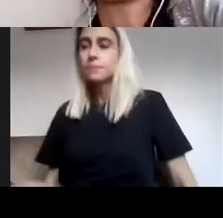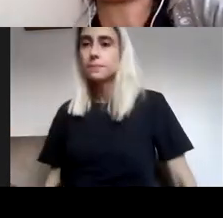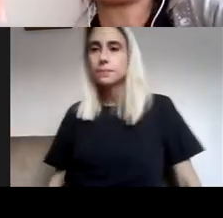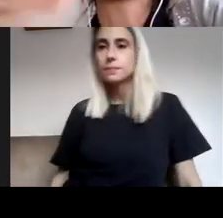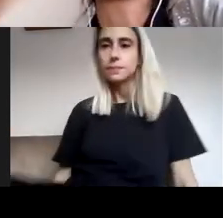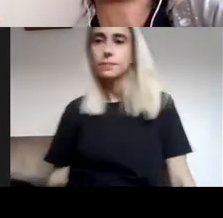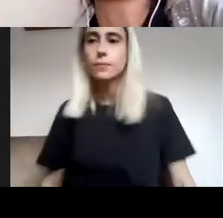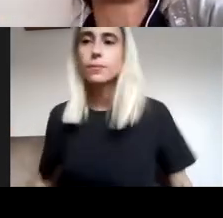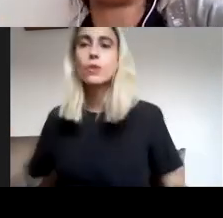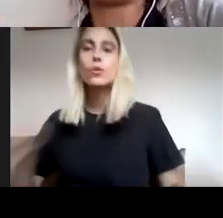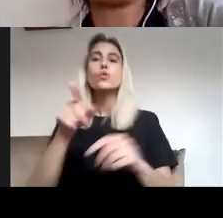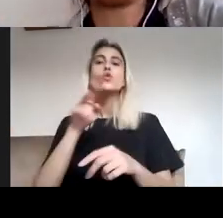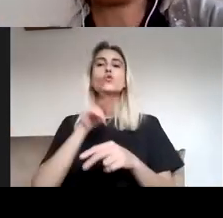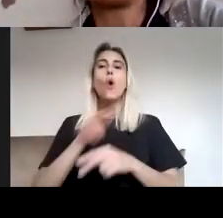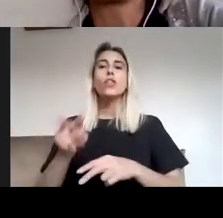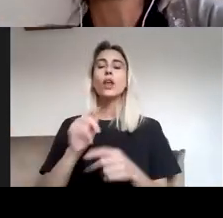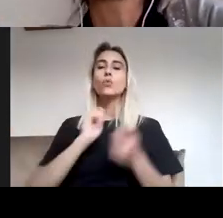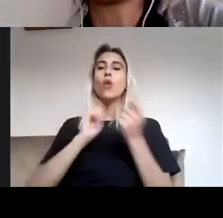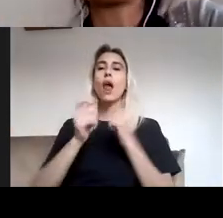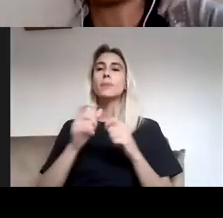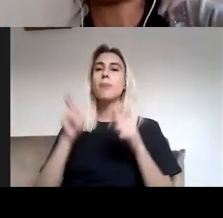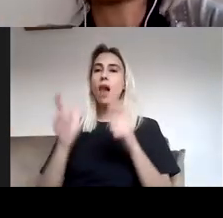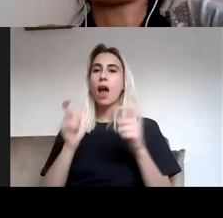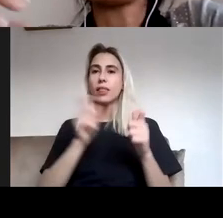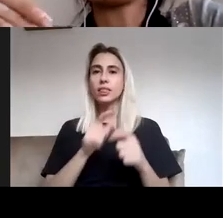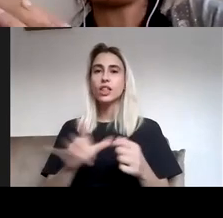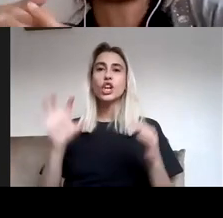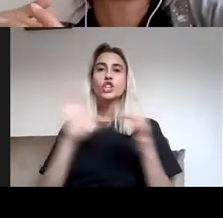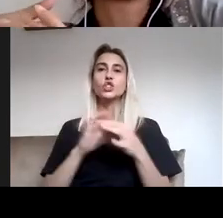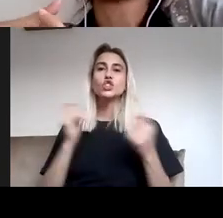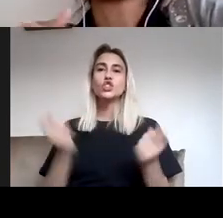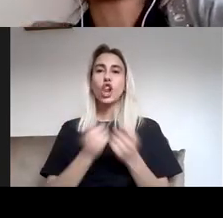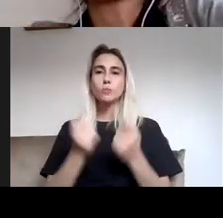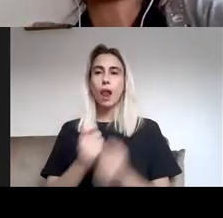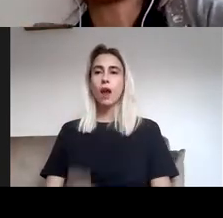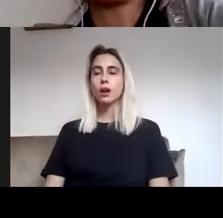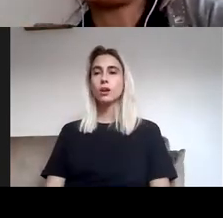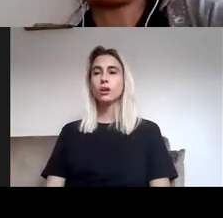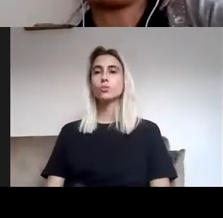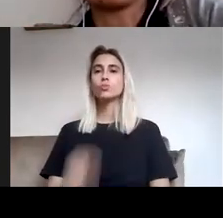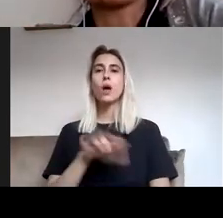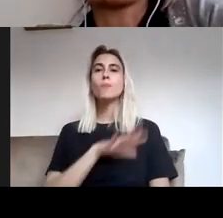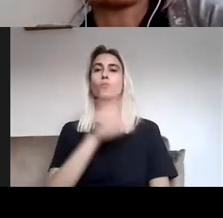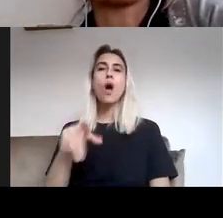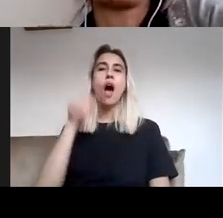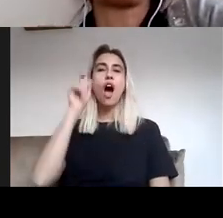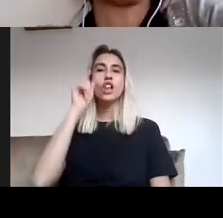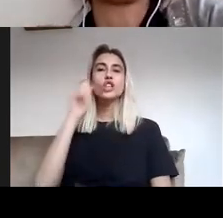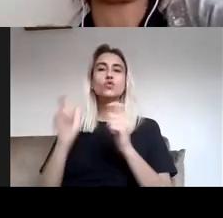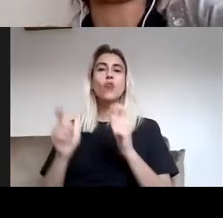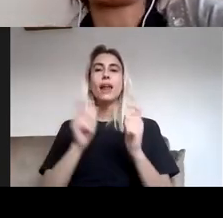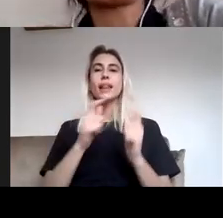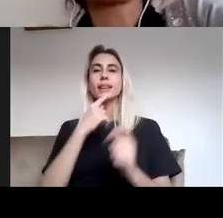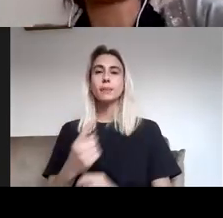bu noktadaki kullandığı alanlar, yaya alanlarına ilişkin çalışmalar. Şu an bütün akıllı şehirler dediğimiz, aslında yeni